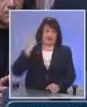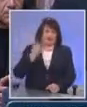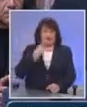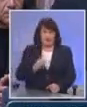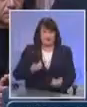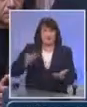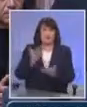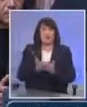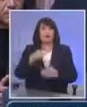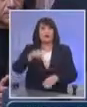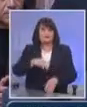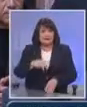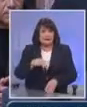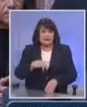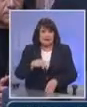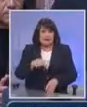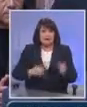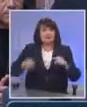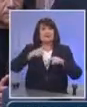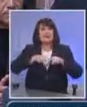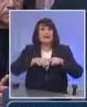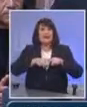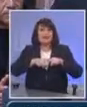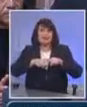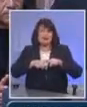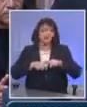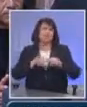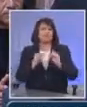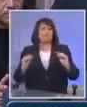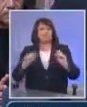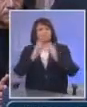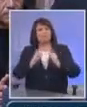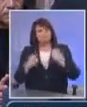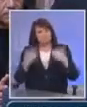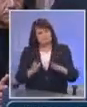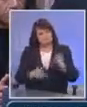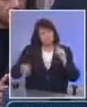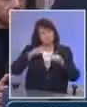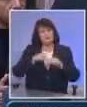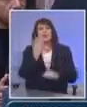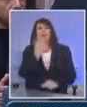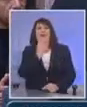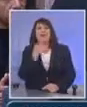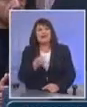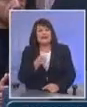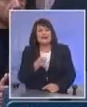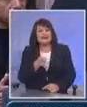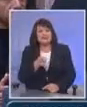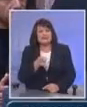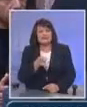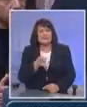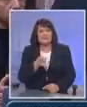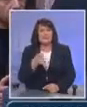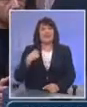προτείνουμε λοιπόν σήμερα, προς συμπλήρωση όσων θέσπισε η εκπαιδευτική μεταρρύθμιση, Οι μαθητές ήδη των τελευταίων τάξεων